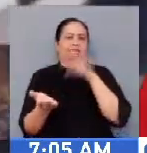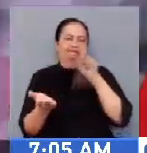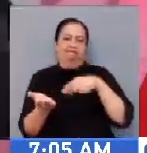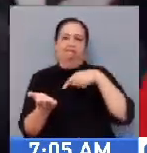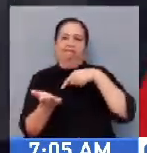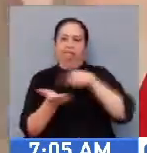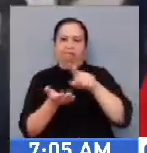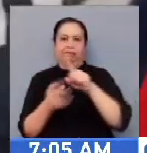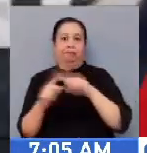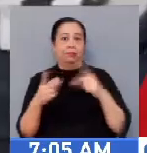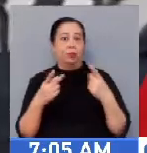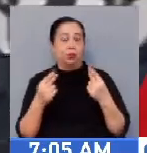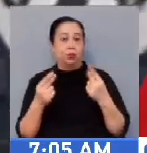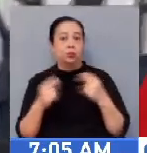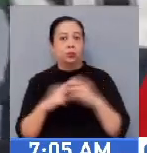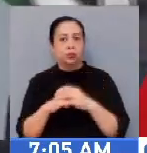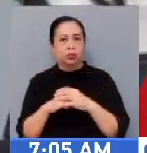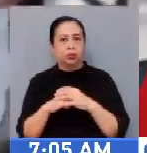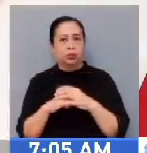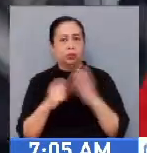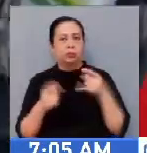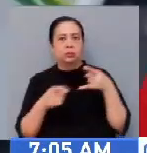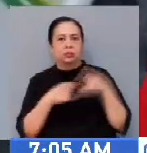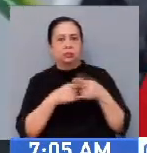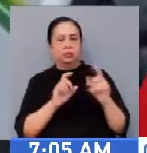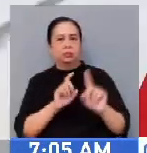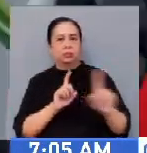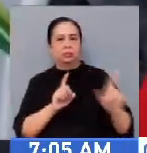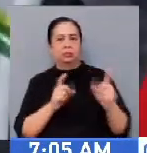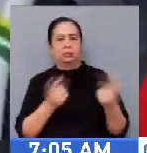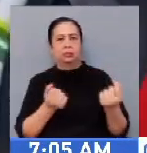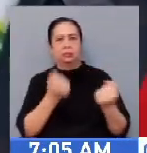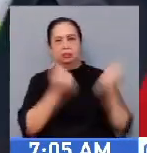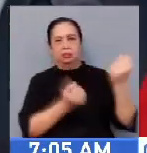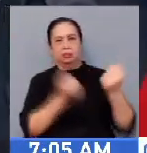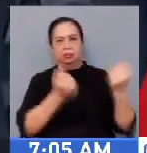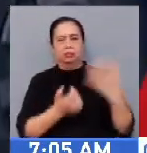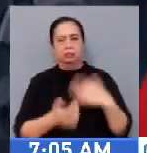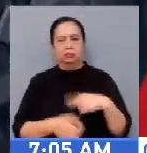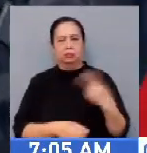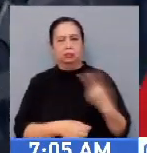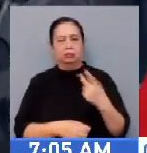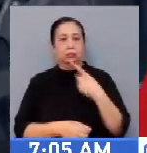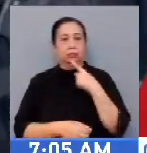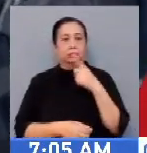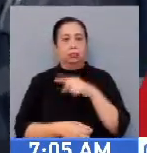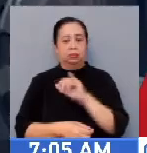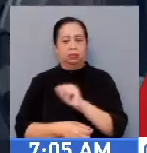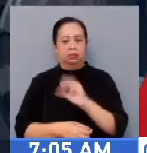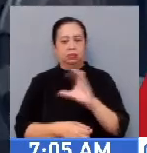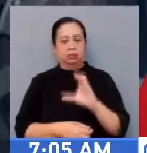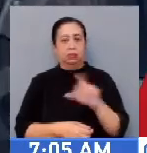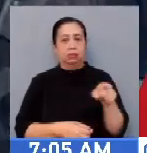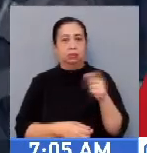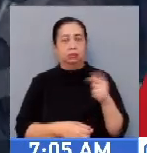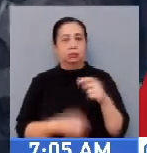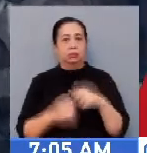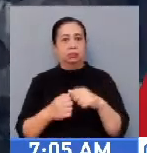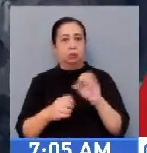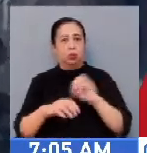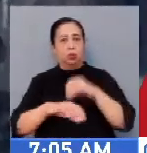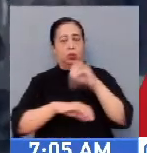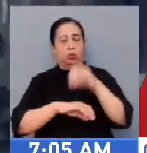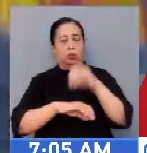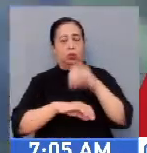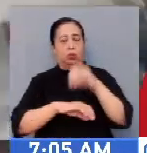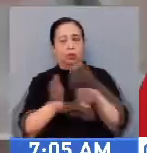daw niya, maghahati na lang daw sila ng driver. Ayon sa mga taga-IAC, maliban sa excess passengers, huhuli rin sila